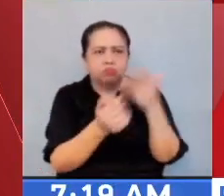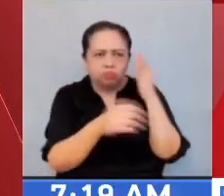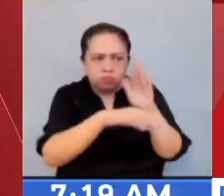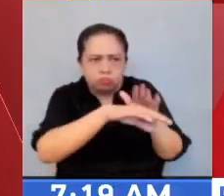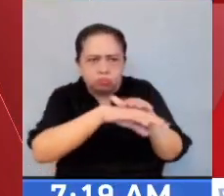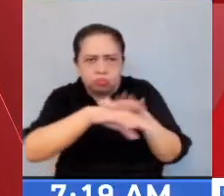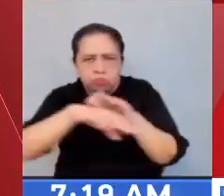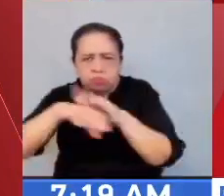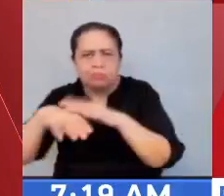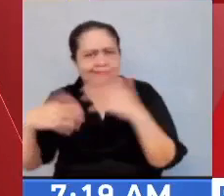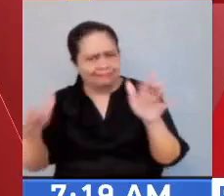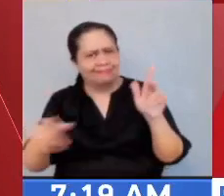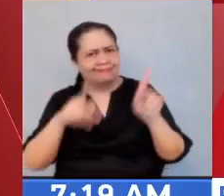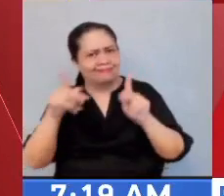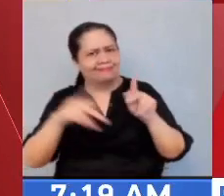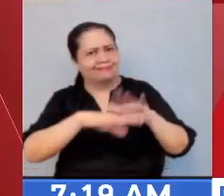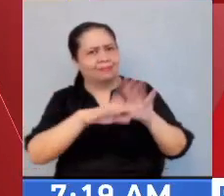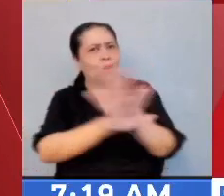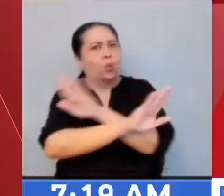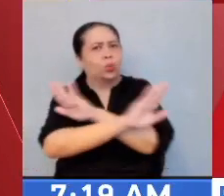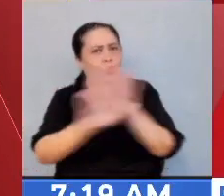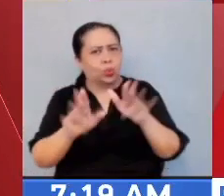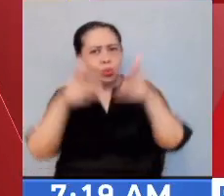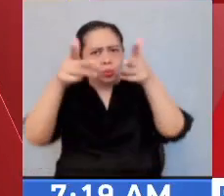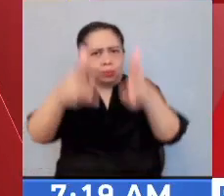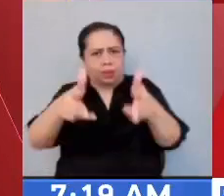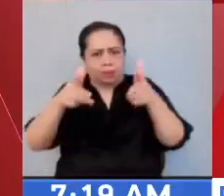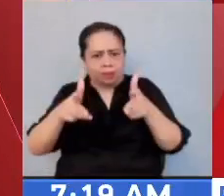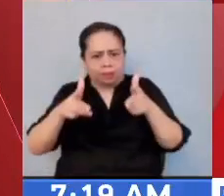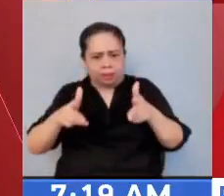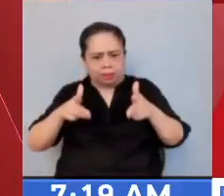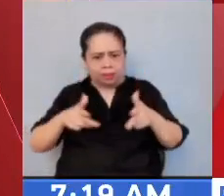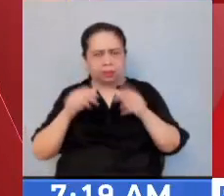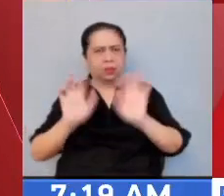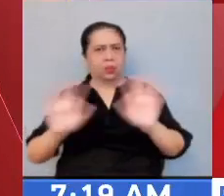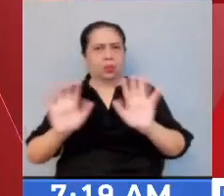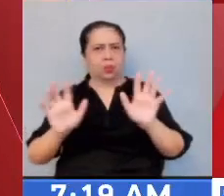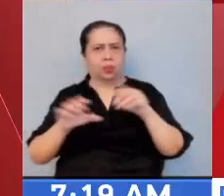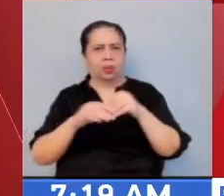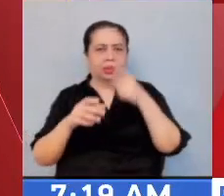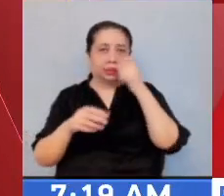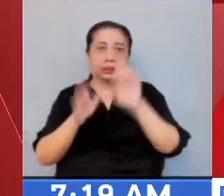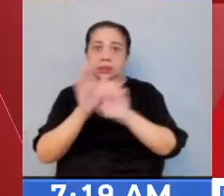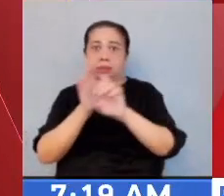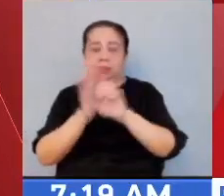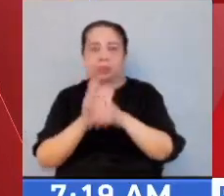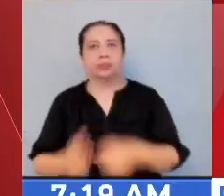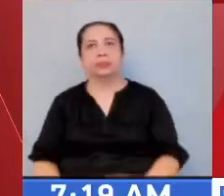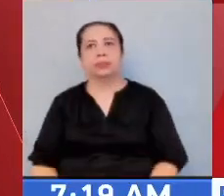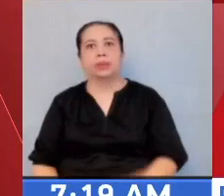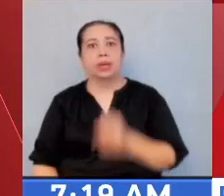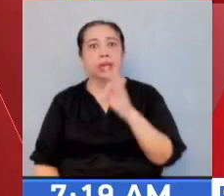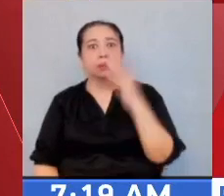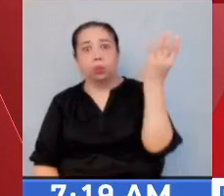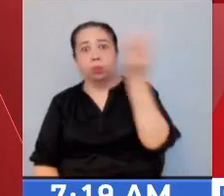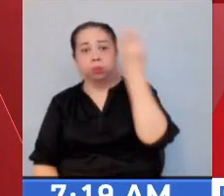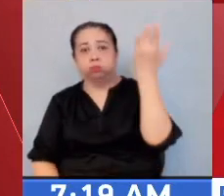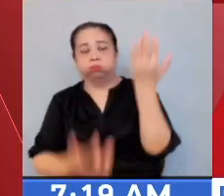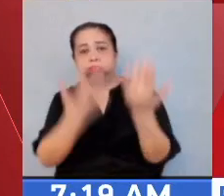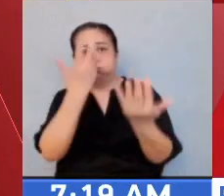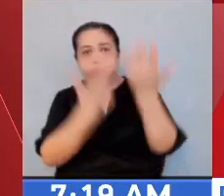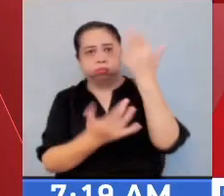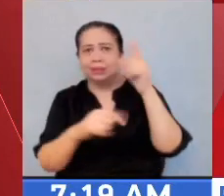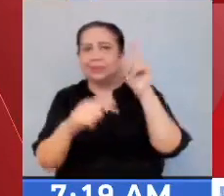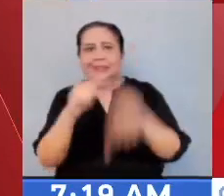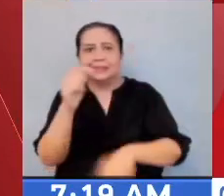residente na huwag mag-double parking sa lugar. Dahil halimbawa, Susan, kapag may sunog, hindi makakadaan yung truck ng